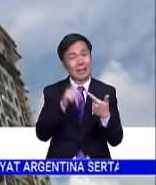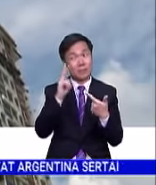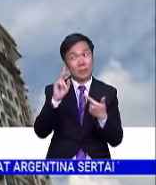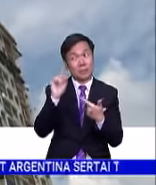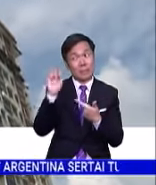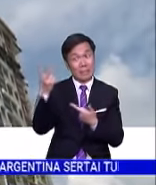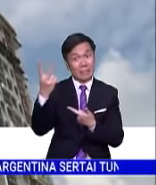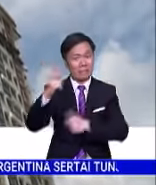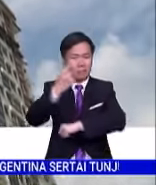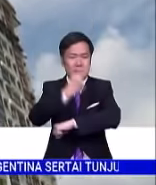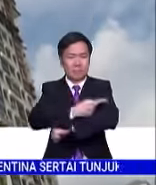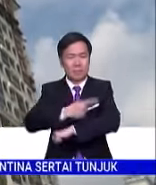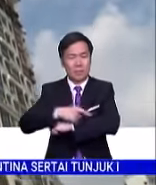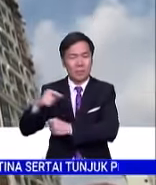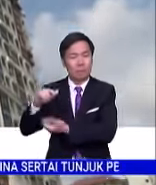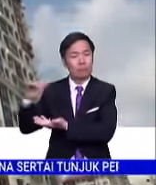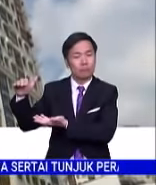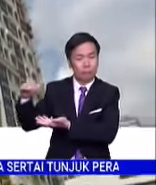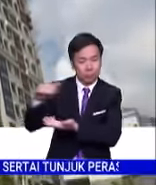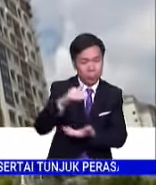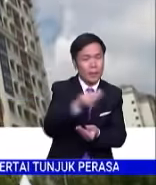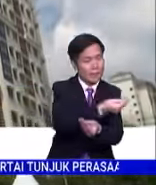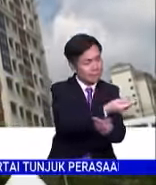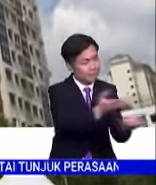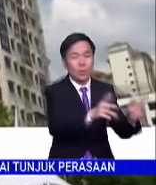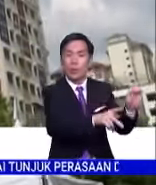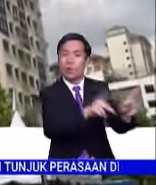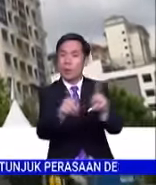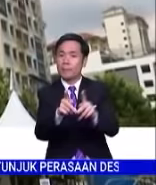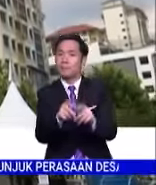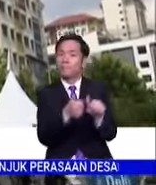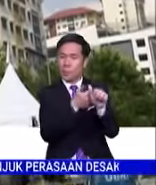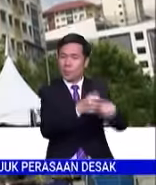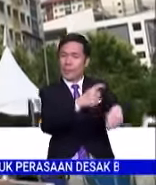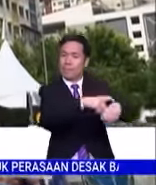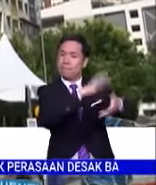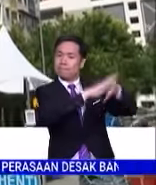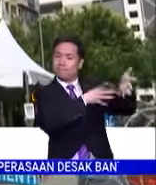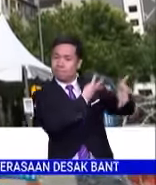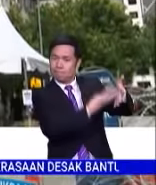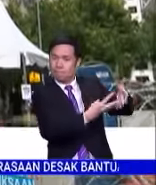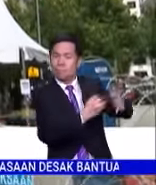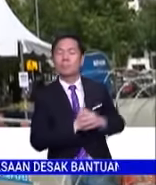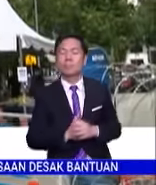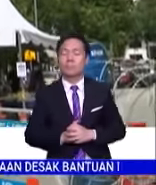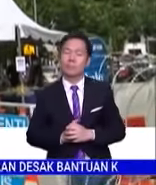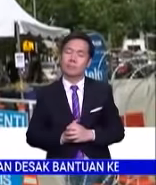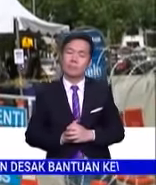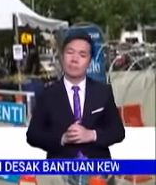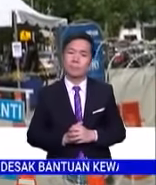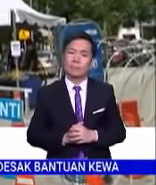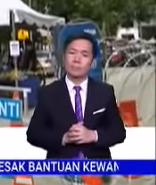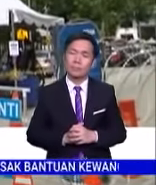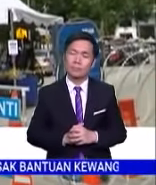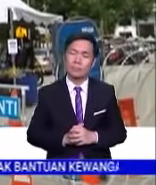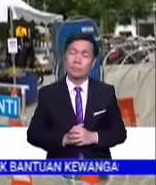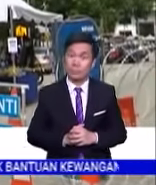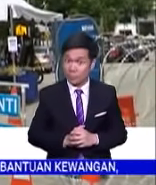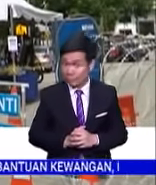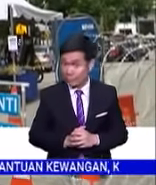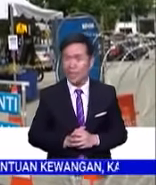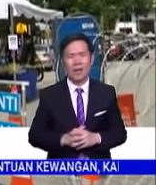sampai kepada para penduduk berperingkat-peringkat. Dan saya berharap